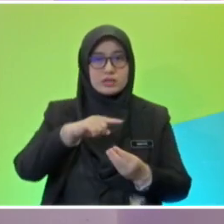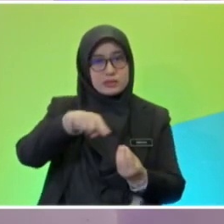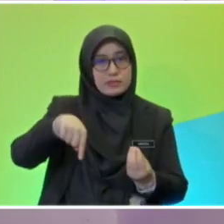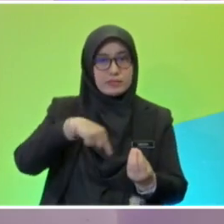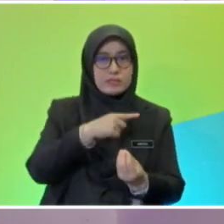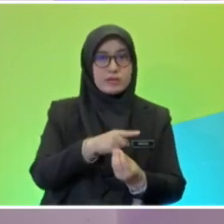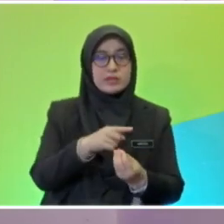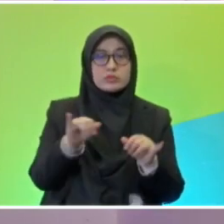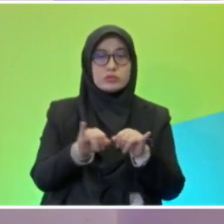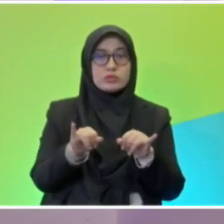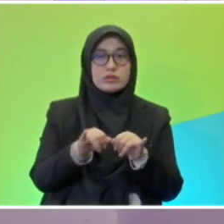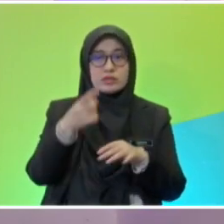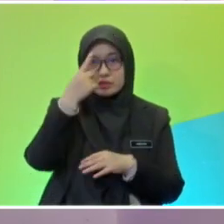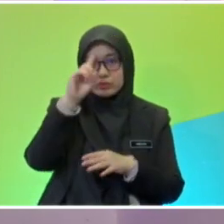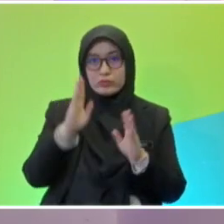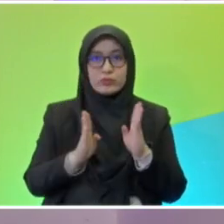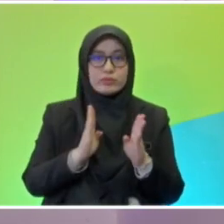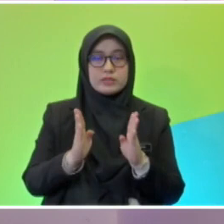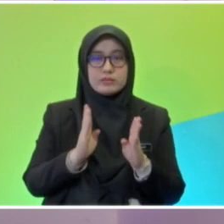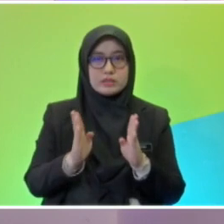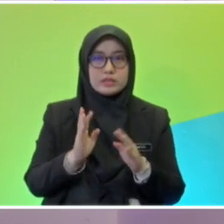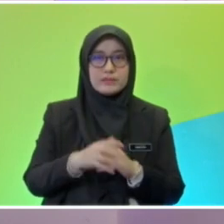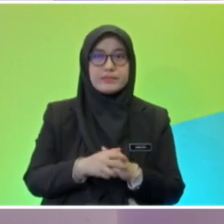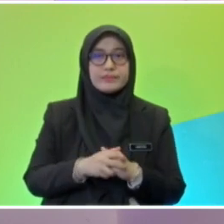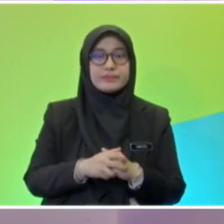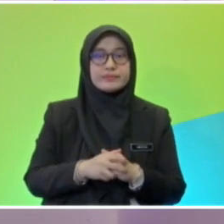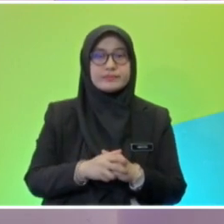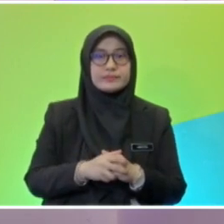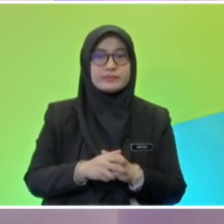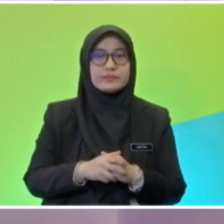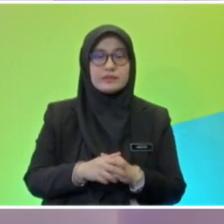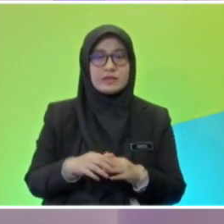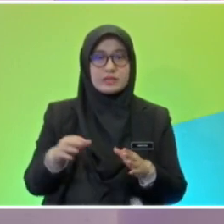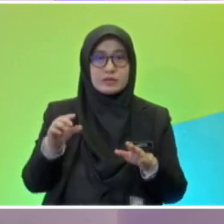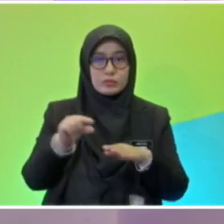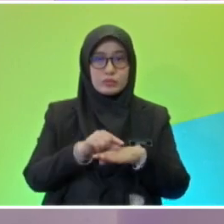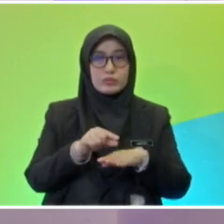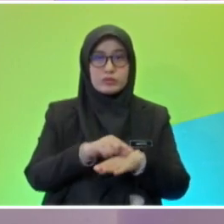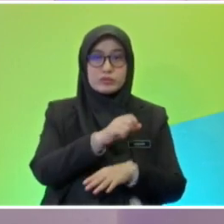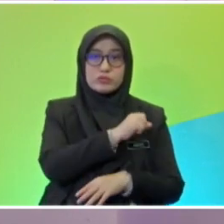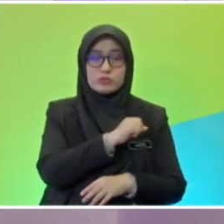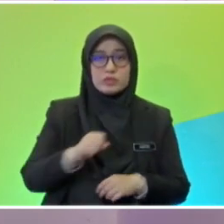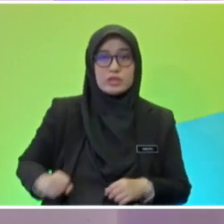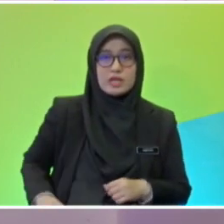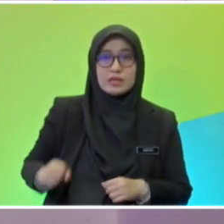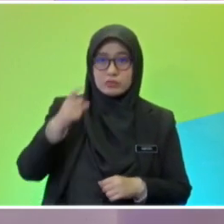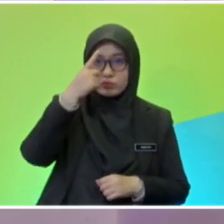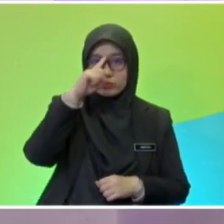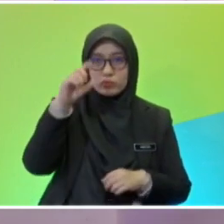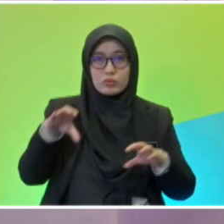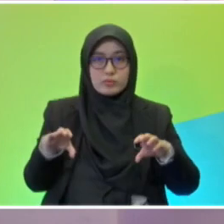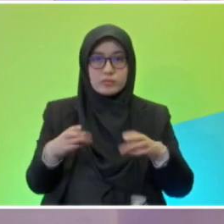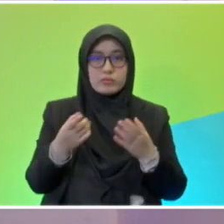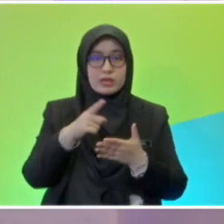ini jadi badan penasehat Sultan dalam meluluskan perintah atau peraturan jadi keputusan itu nanti